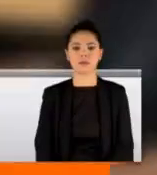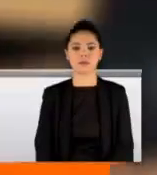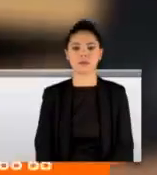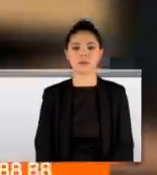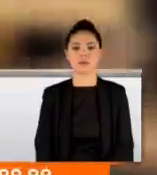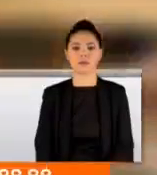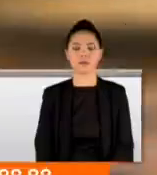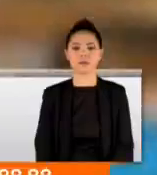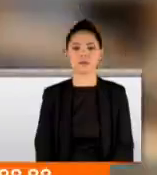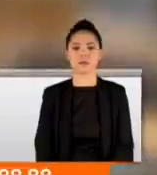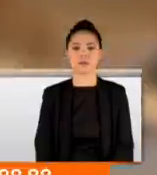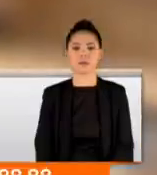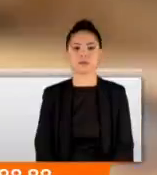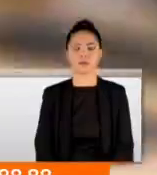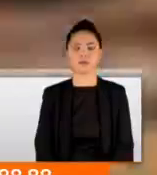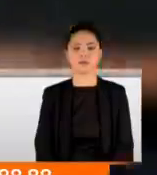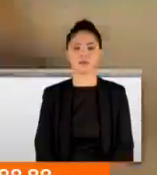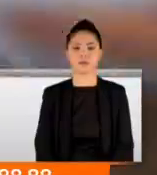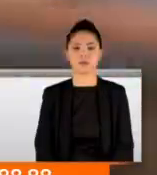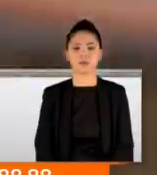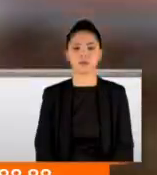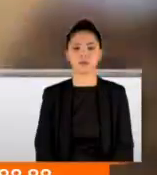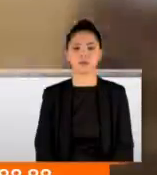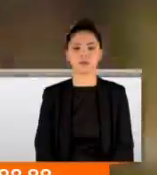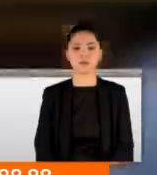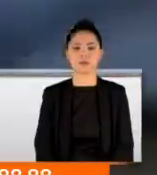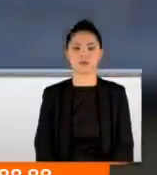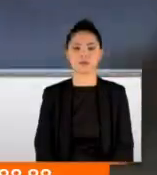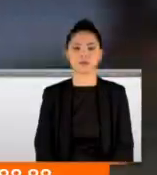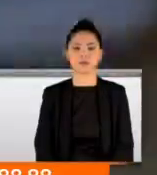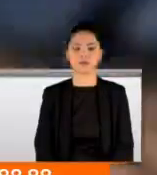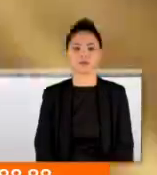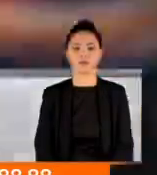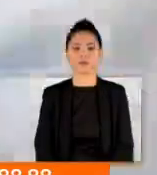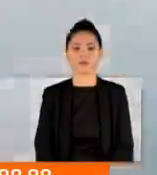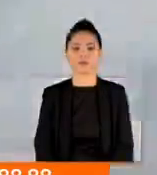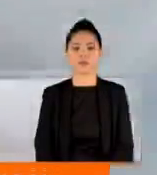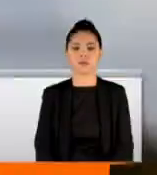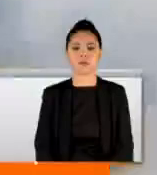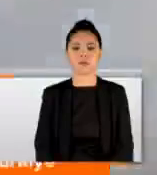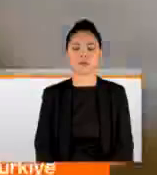Ay, yok. Bir şey var mı? Ay gidelim. Yok. Gel.